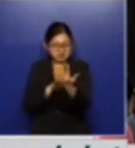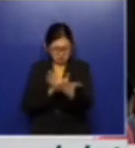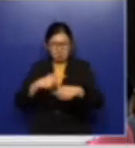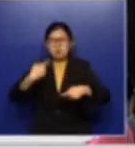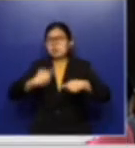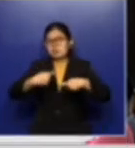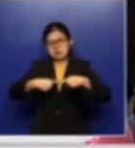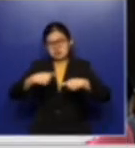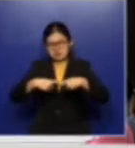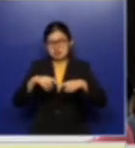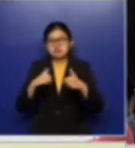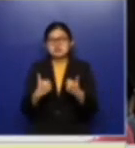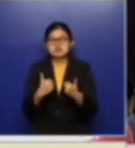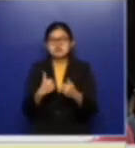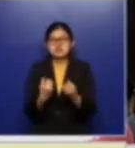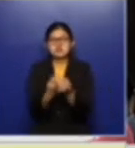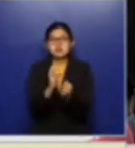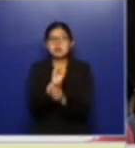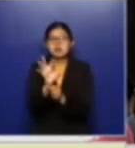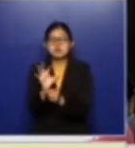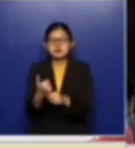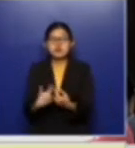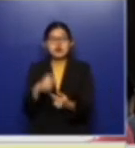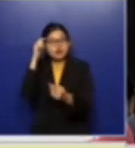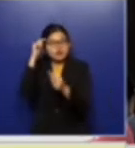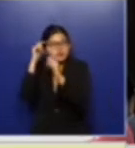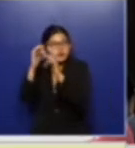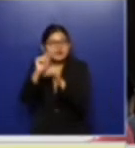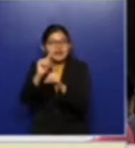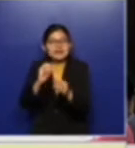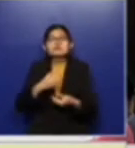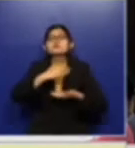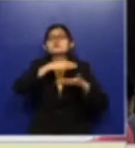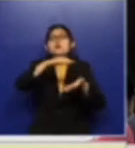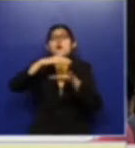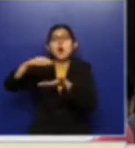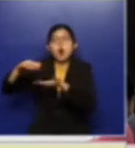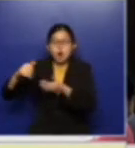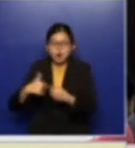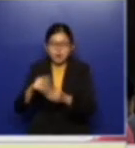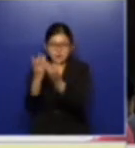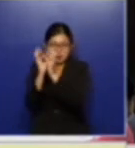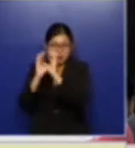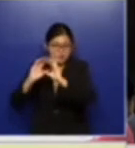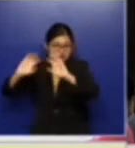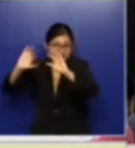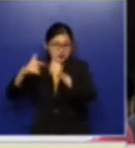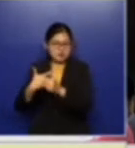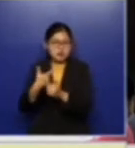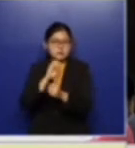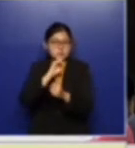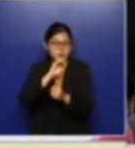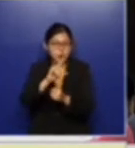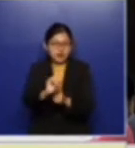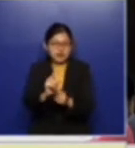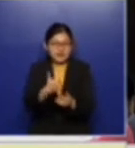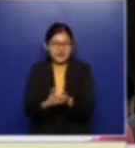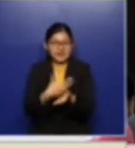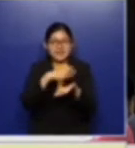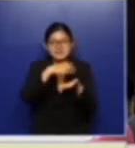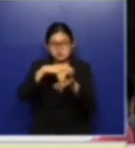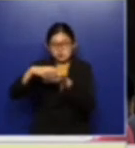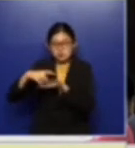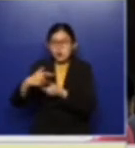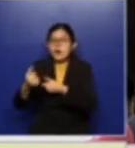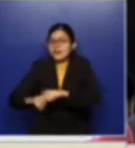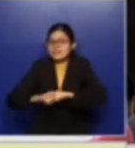งนี้ ก็หวังได้อย่างเดียวคือการส่งออกส่งออกภาครัฐบอกแล้วว่าจะพึ่งส่งออกด้านสินค้าเกษตรเป็นหลัก